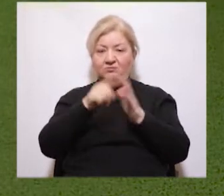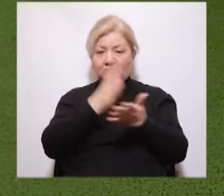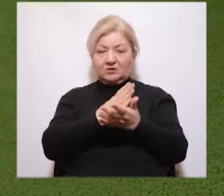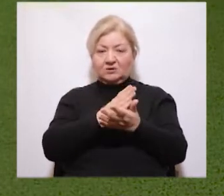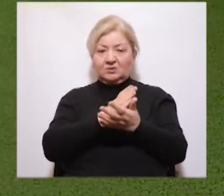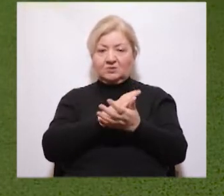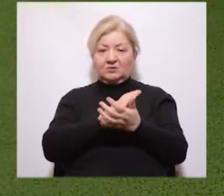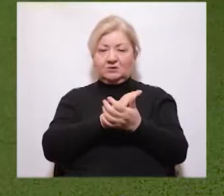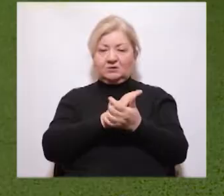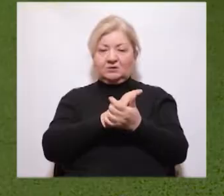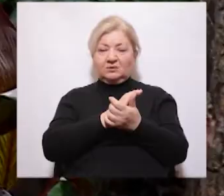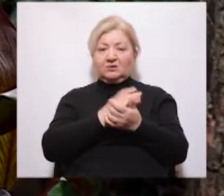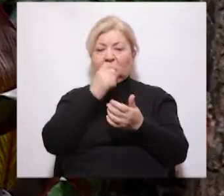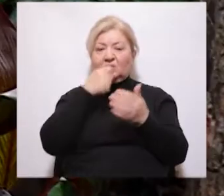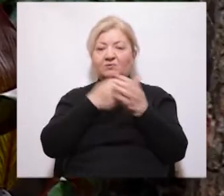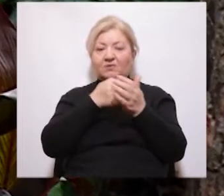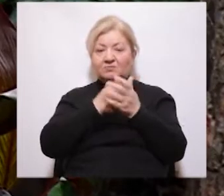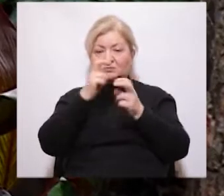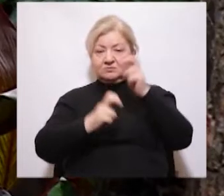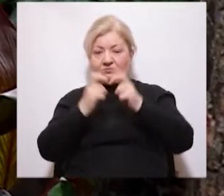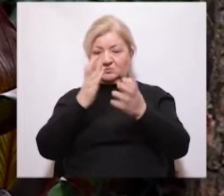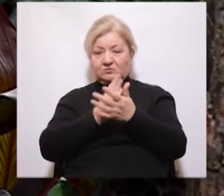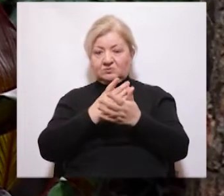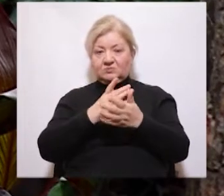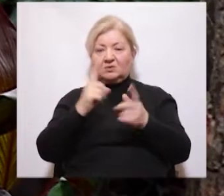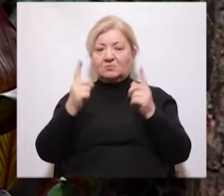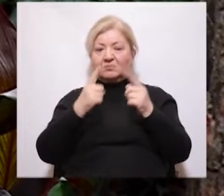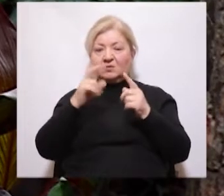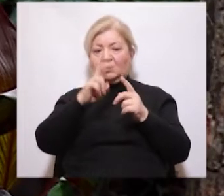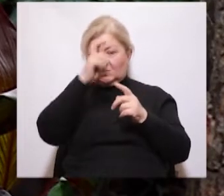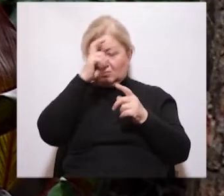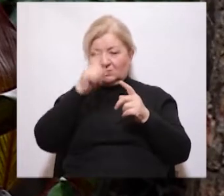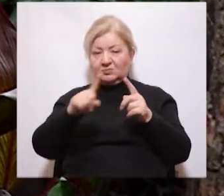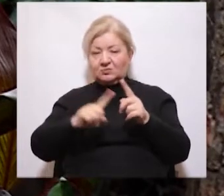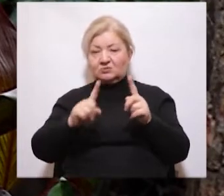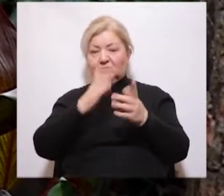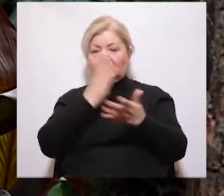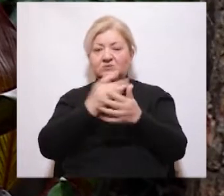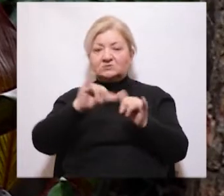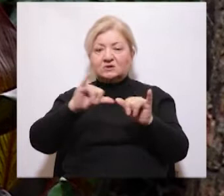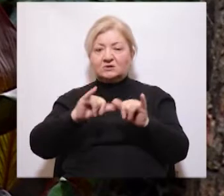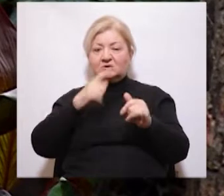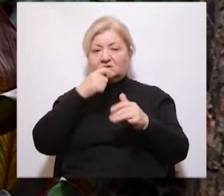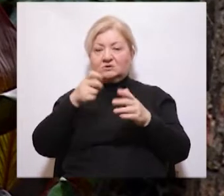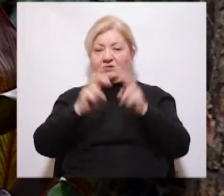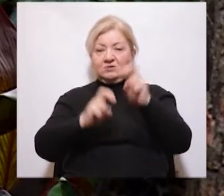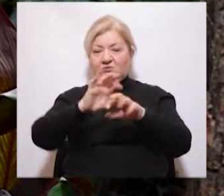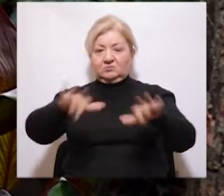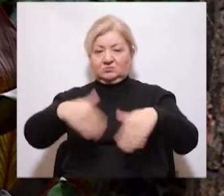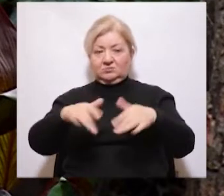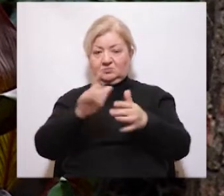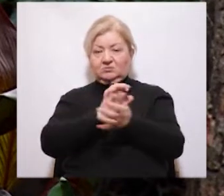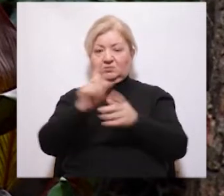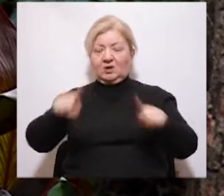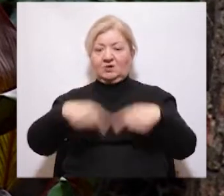მრეწველობაში გახლავთ ასევე ყების მრეწველობა. წარმოუდგენელია ნებისმიერი მსხვილი დასახლებული პუნქტი, სადაც მრეწველობის